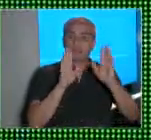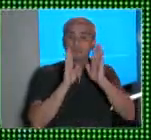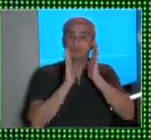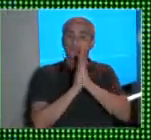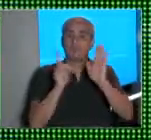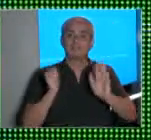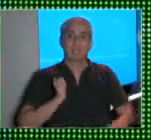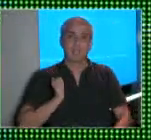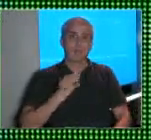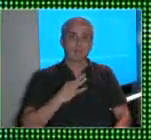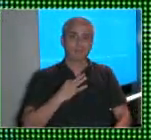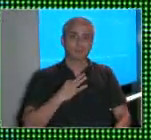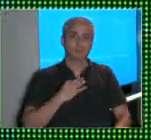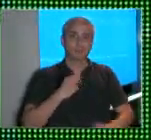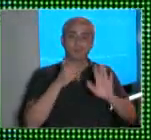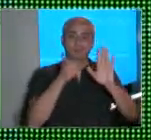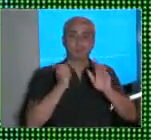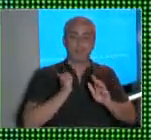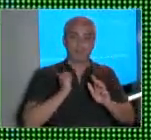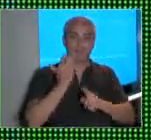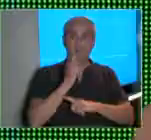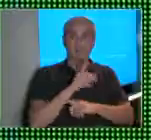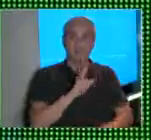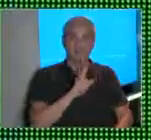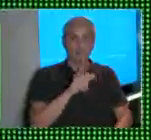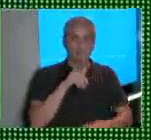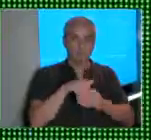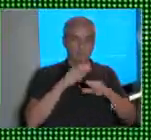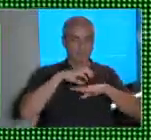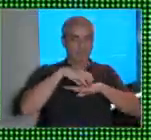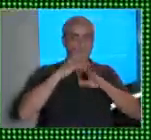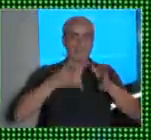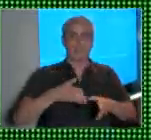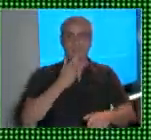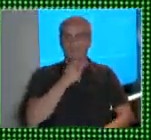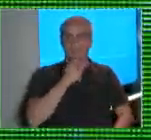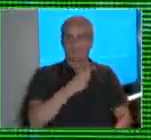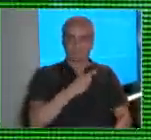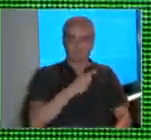17 חיילים. שישה מחיילי צה"ל שנהרגו, נהרגו בקבר יוסף.